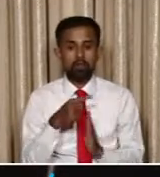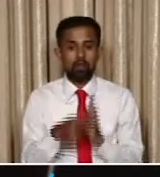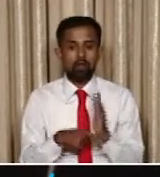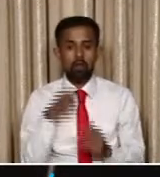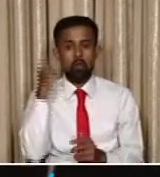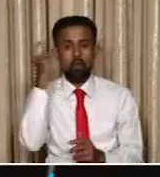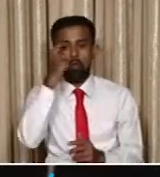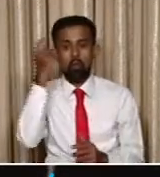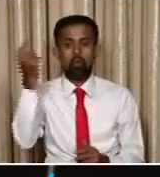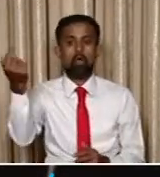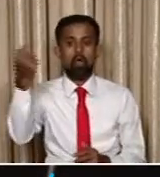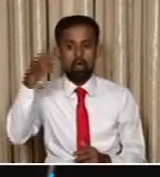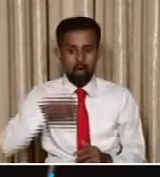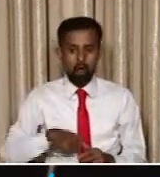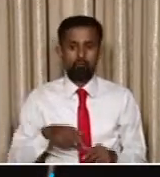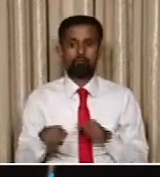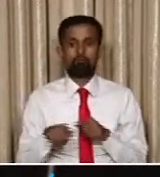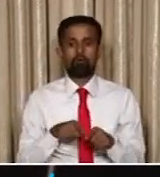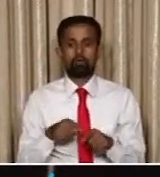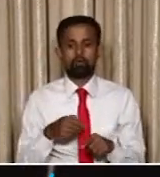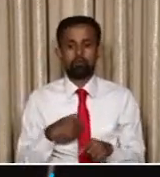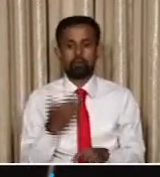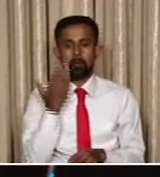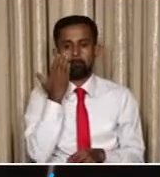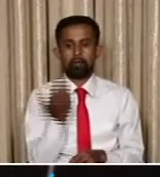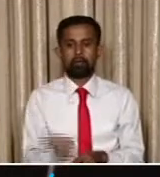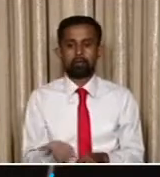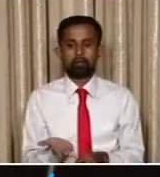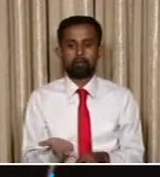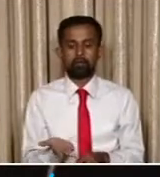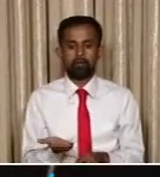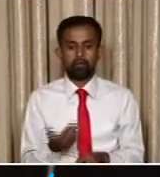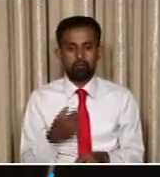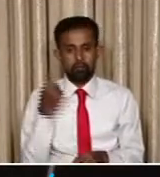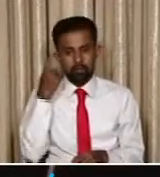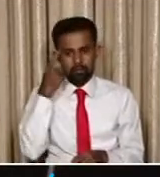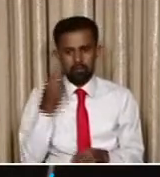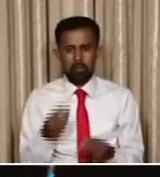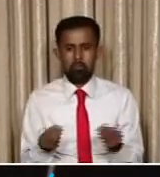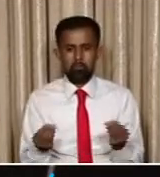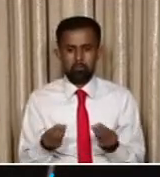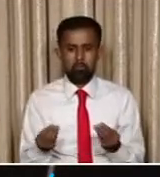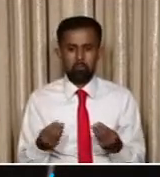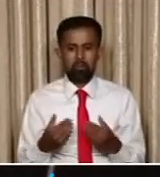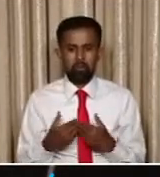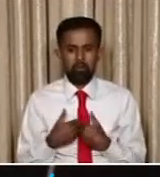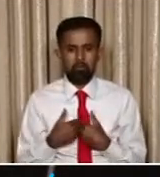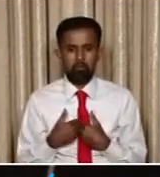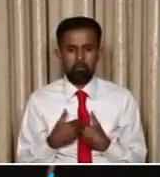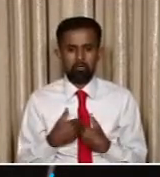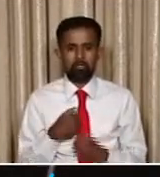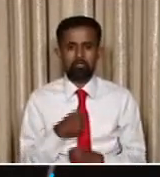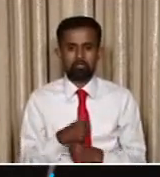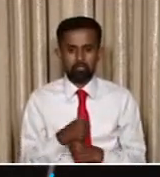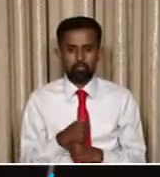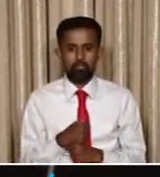හොයාගෙන ආවා වගේ කියලා තමයි මට එළියට බැස්සහම පේන්නේ. ඉතින් මම හිතනවා මේ අඩුපාඩුව අපි රජයක්